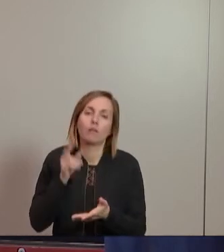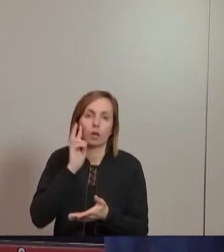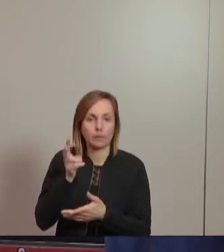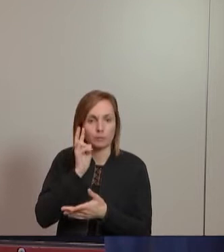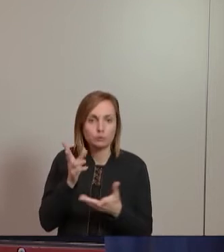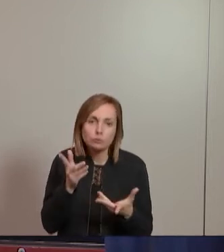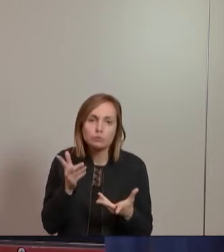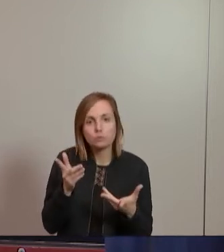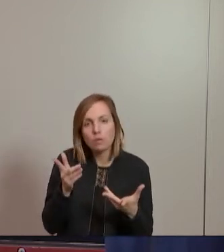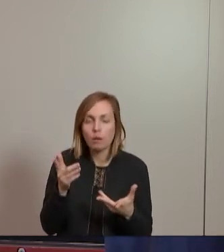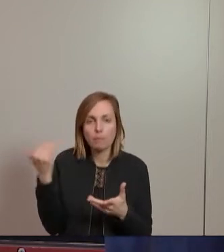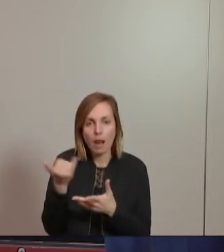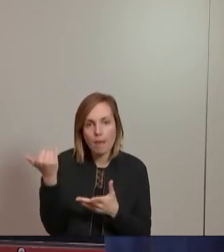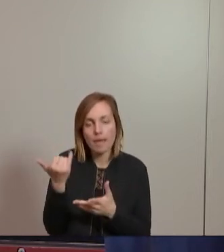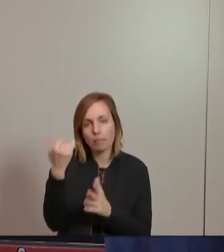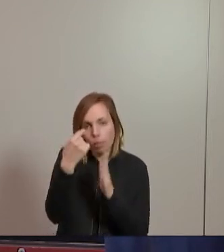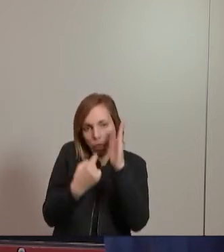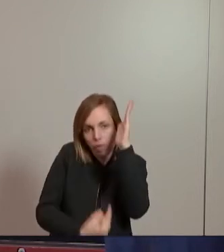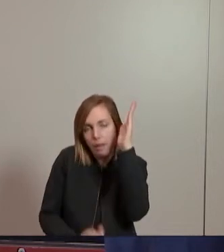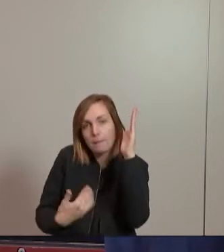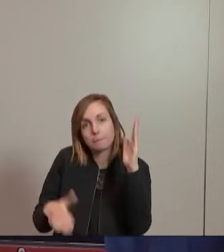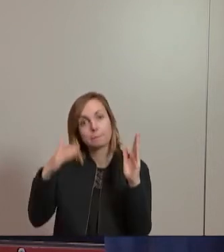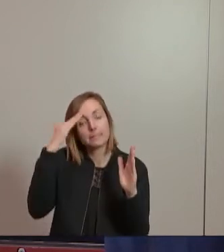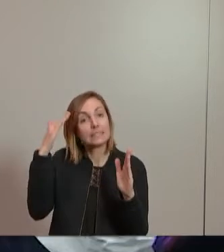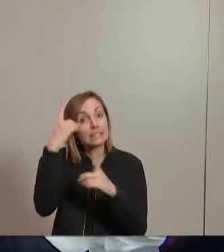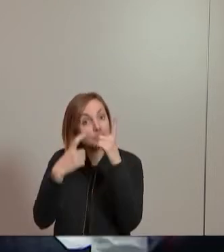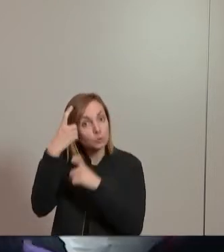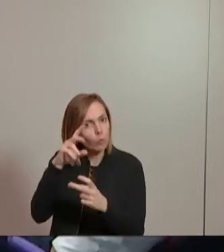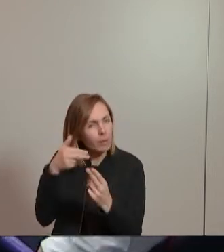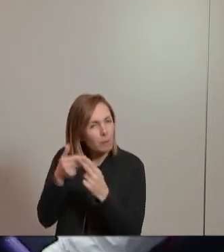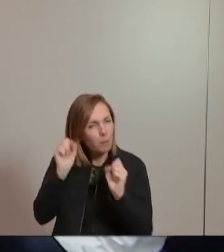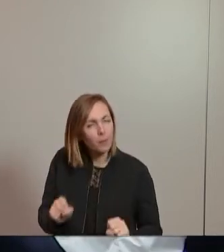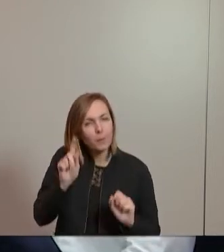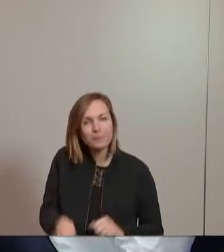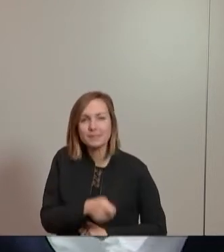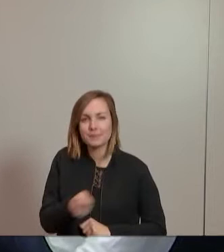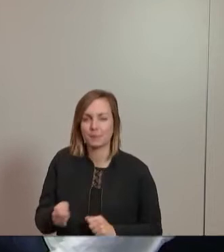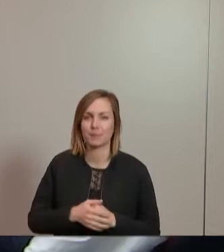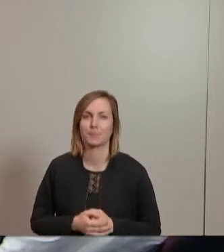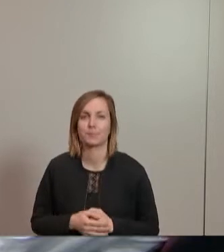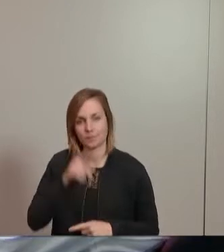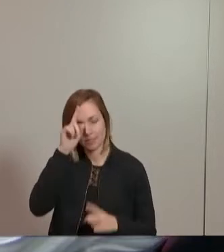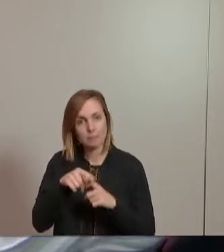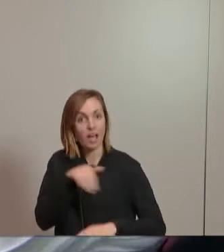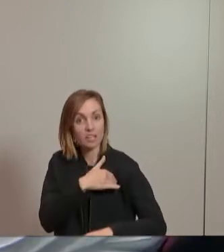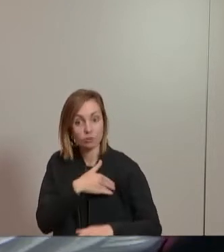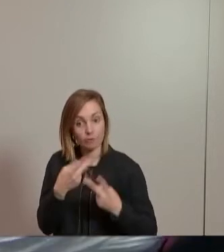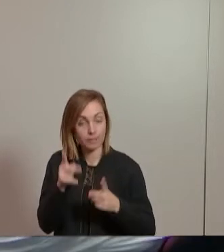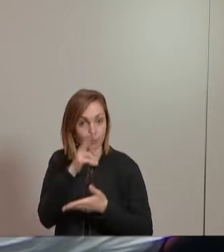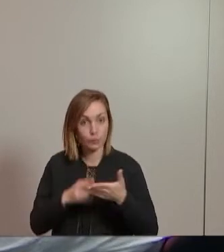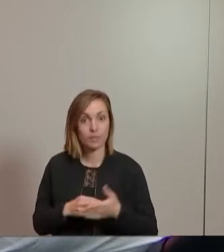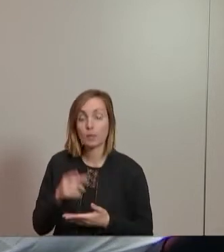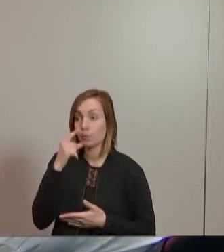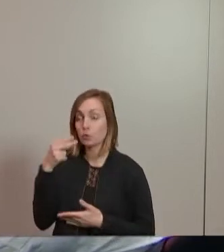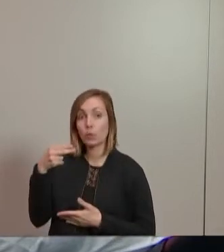je suis à disposition s'il y a des questions. Bien évidemment, s'il y a des questions sur les agents de cette ville.